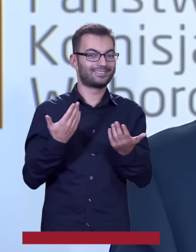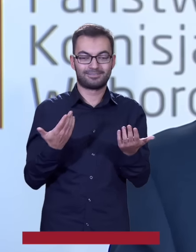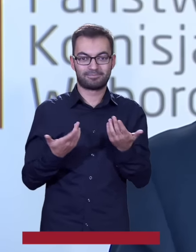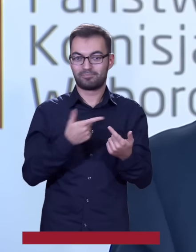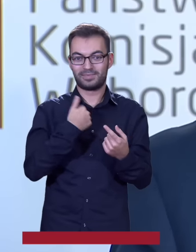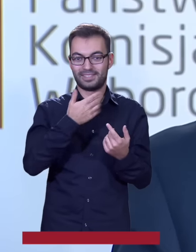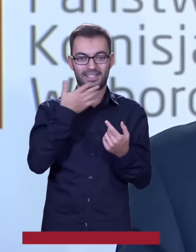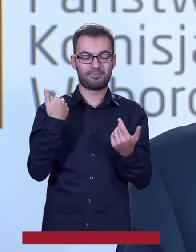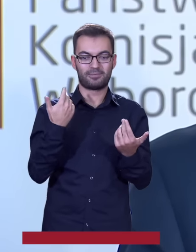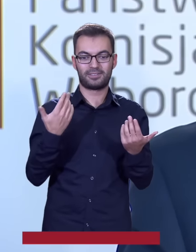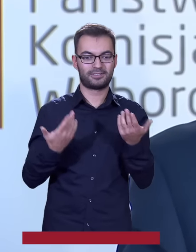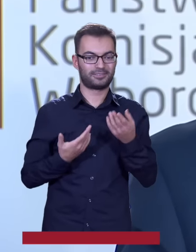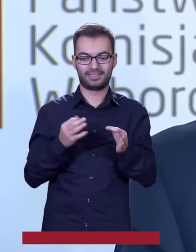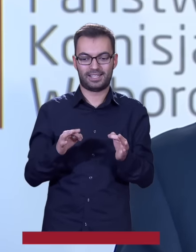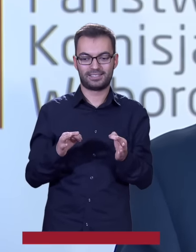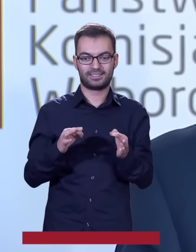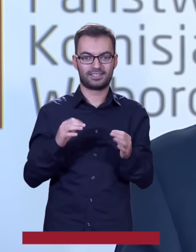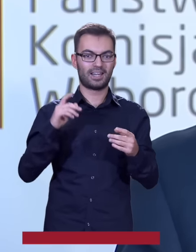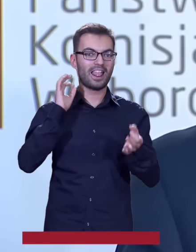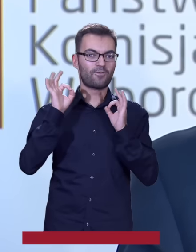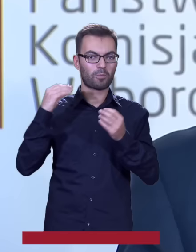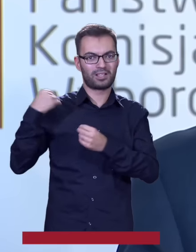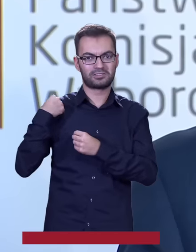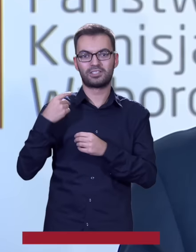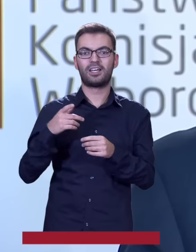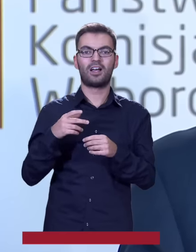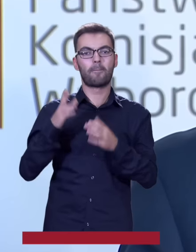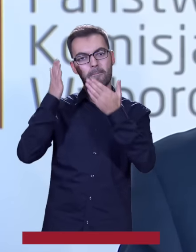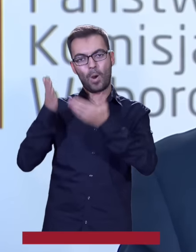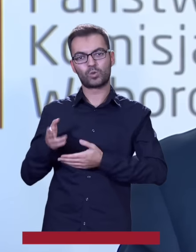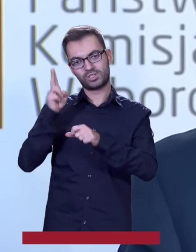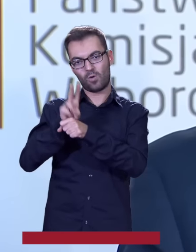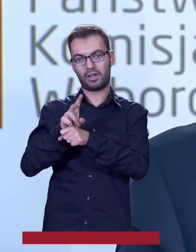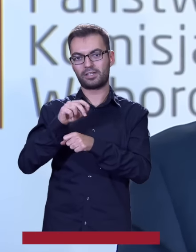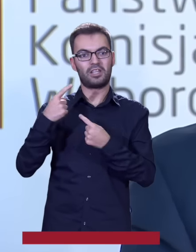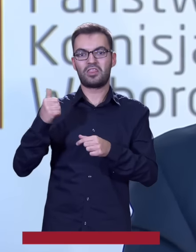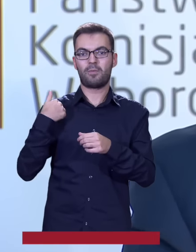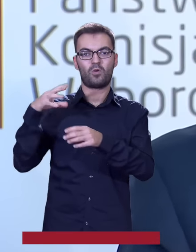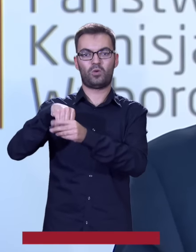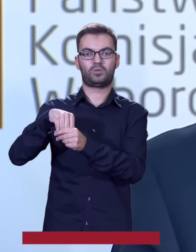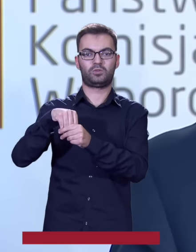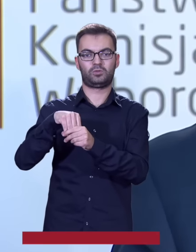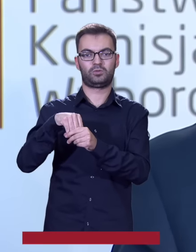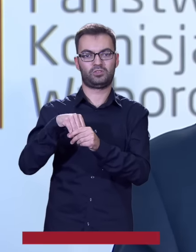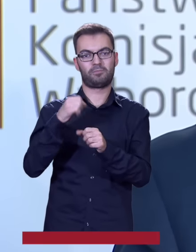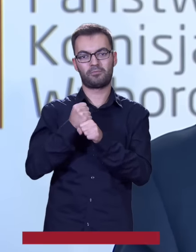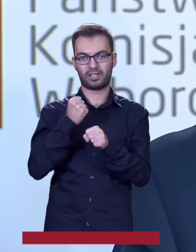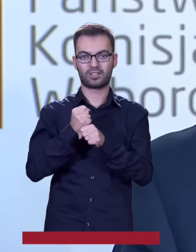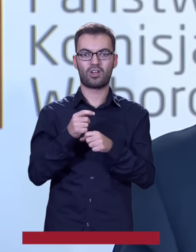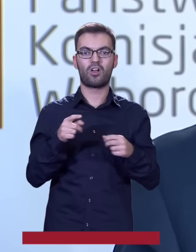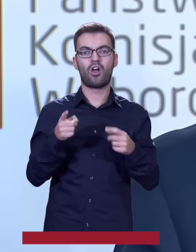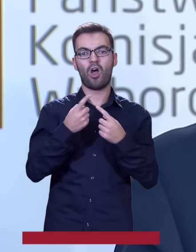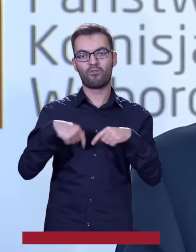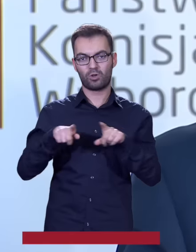mamy żadnych w tej chwili sygnałów, żeby mężowie zaufania nie uczestniczyli w pracach obwodowych